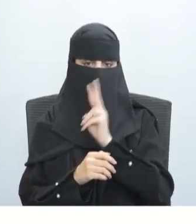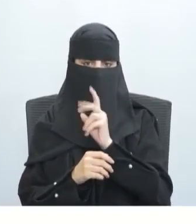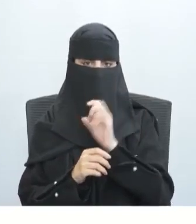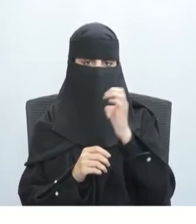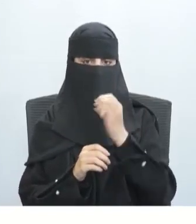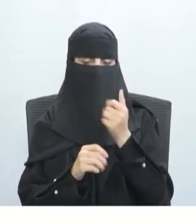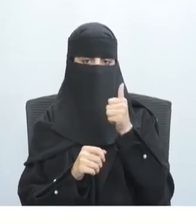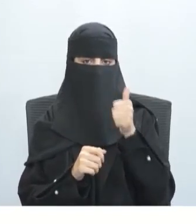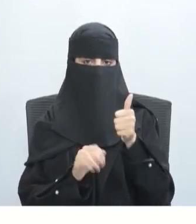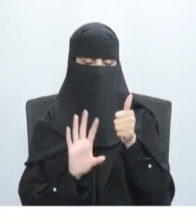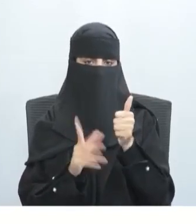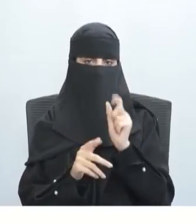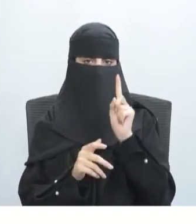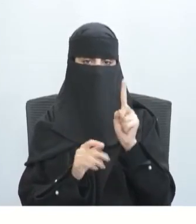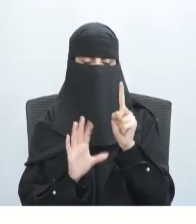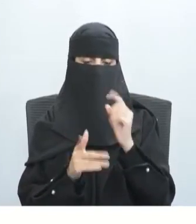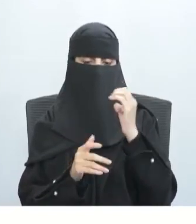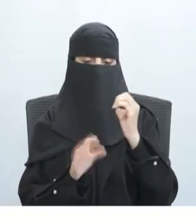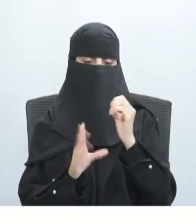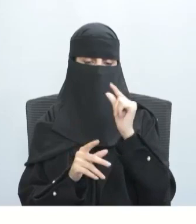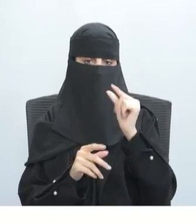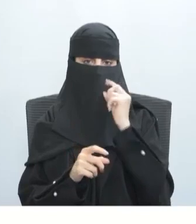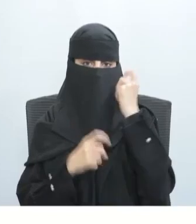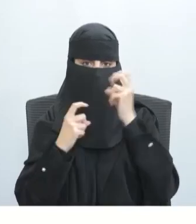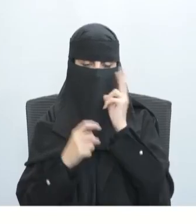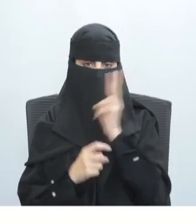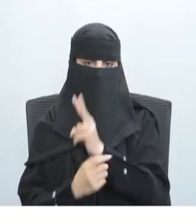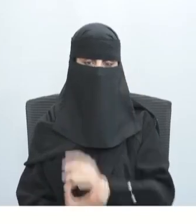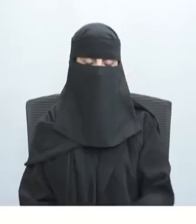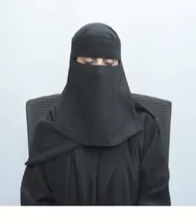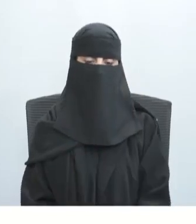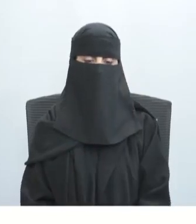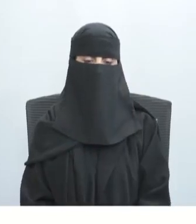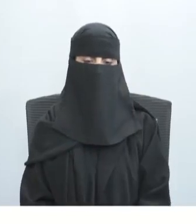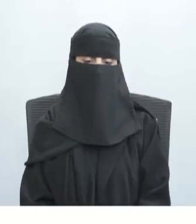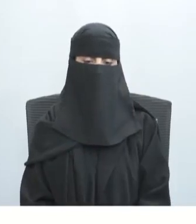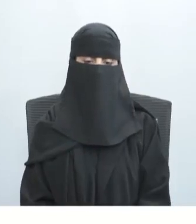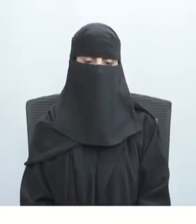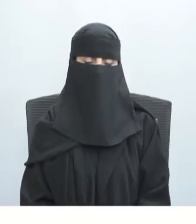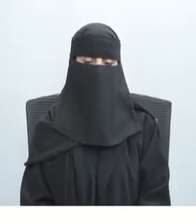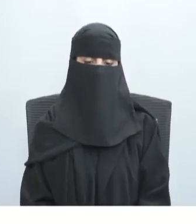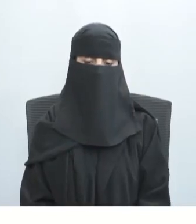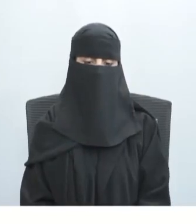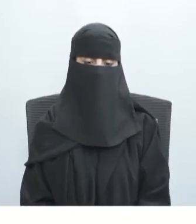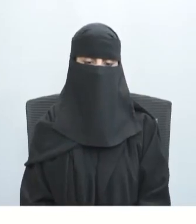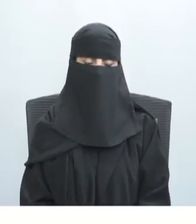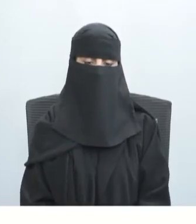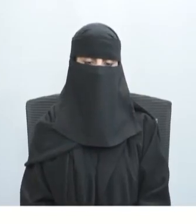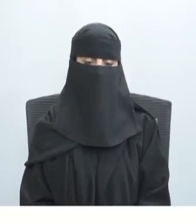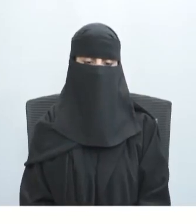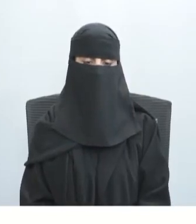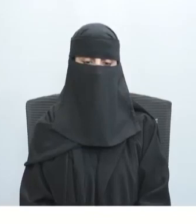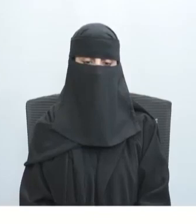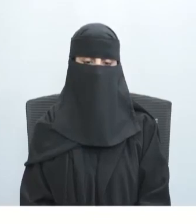100 ريال هل هو 114 ريال ام 116 ام 118